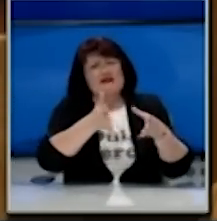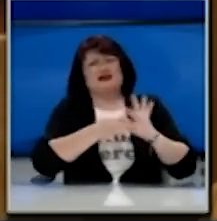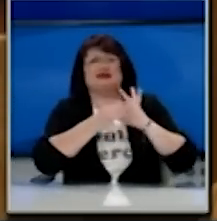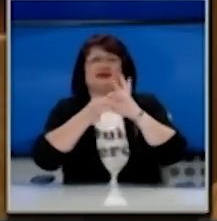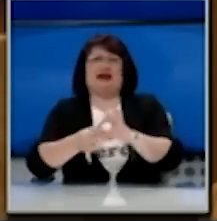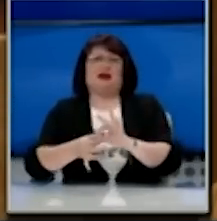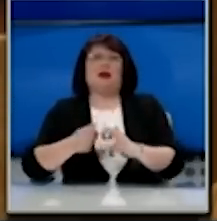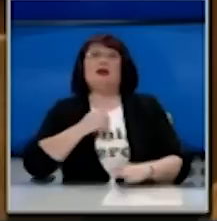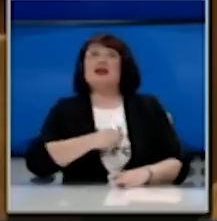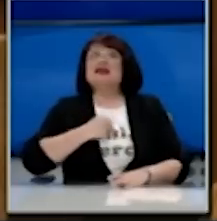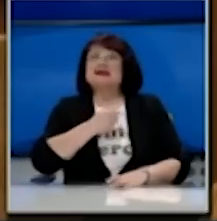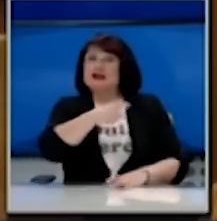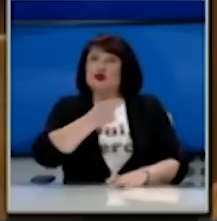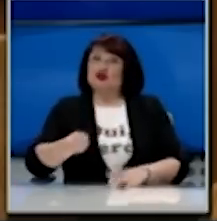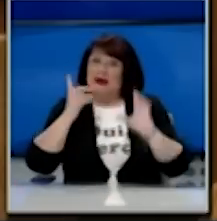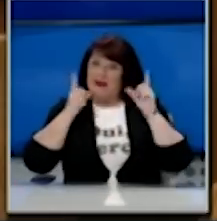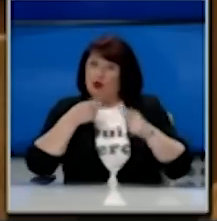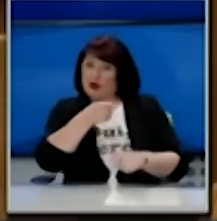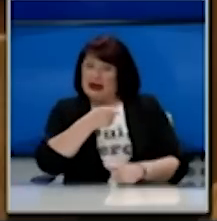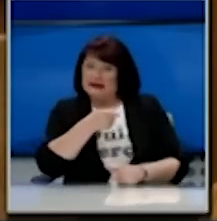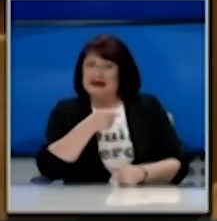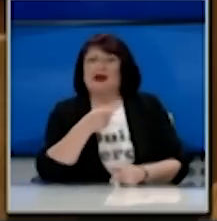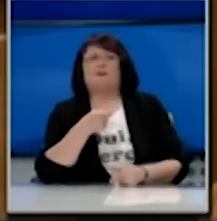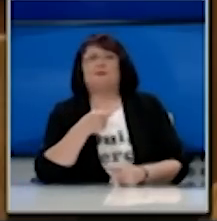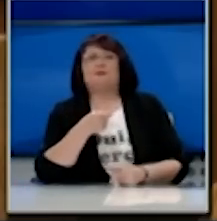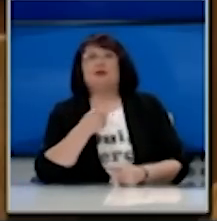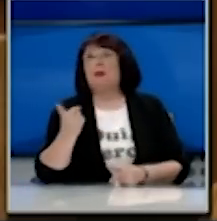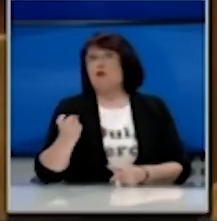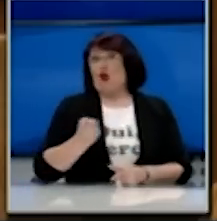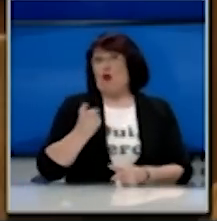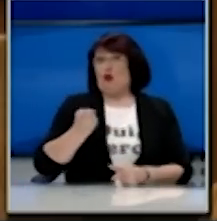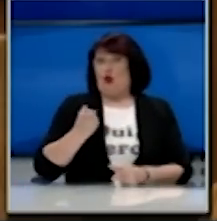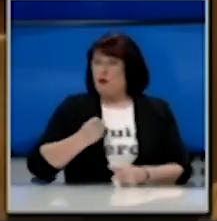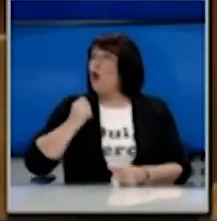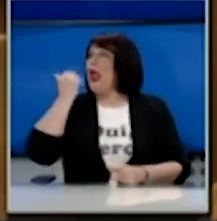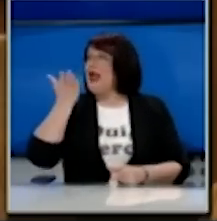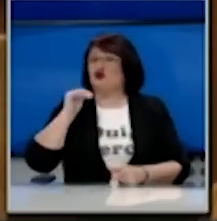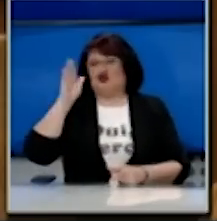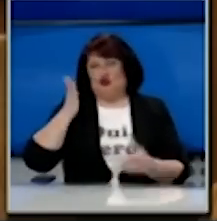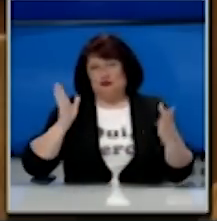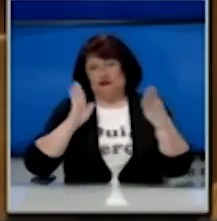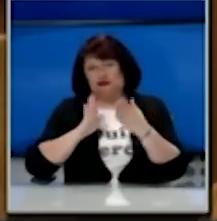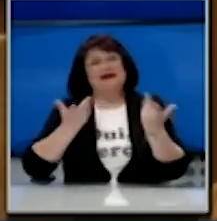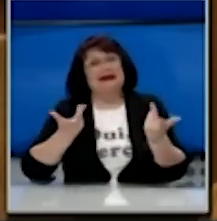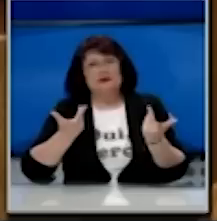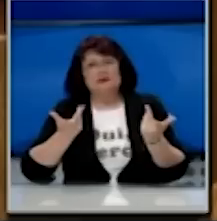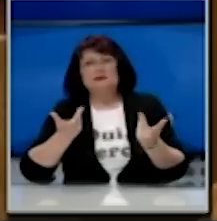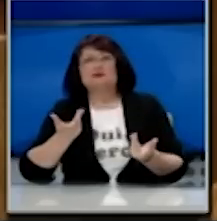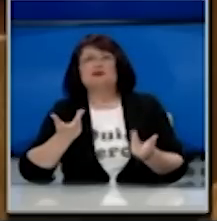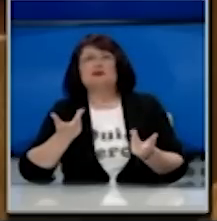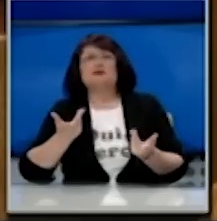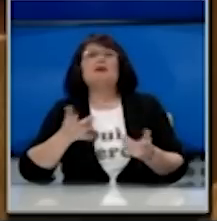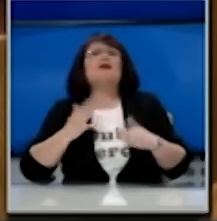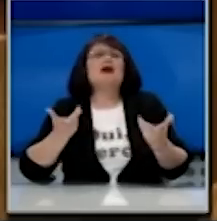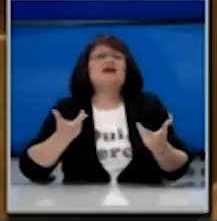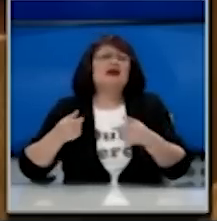για εσάς, αυτά που ονομάζετε εμβολικά προκλήσεις και εξωγενείς κρίσεις δεν είναι τίποτε άλλο από τις